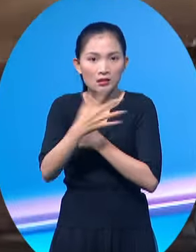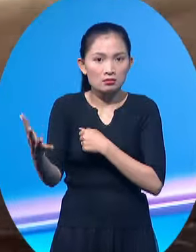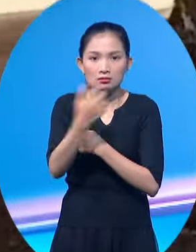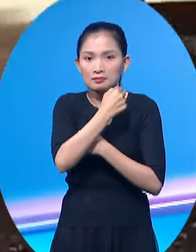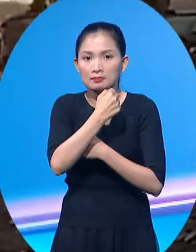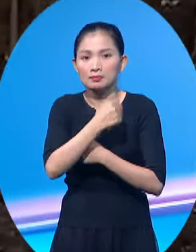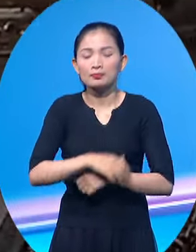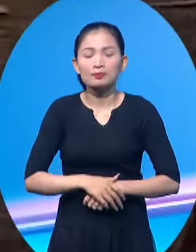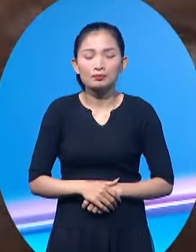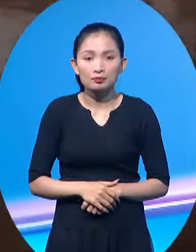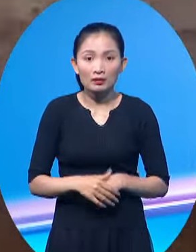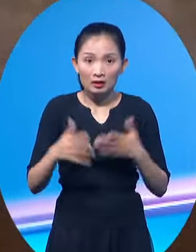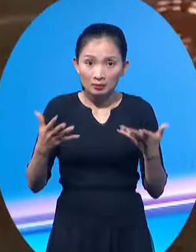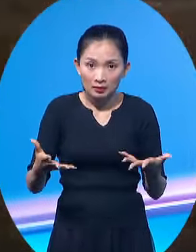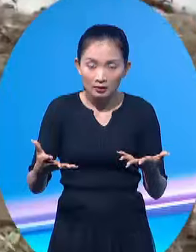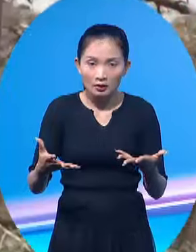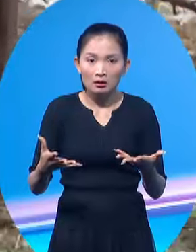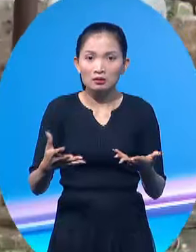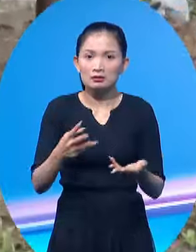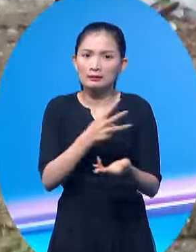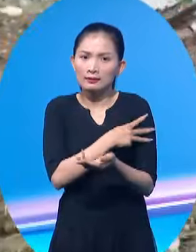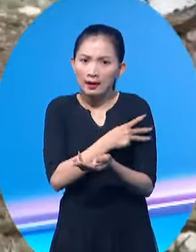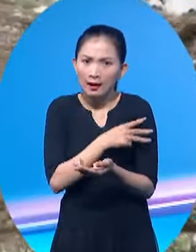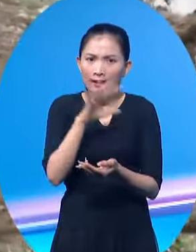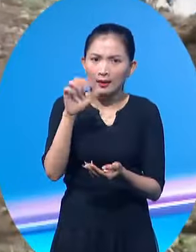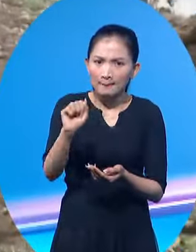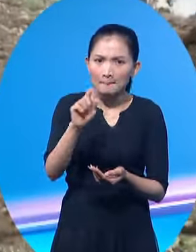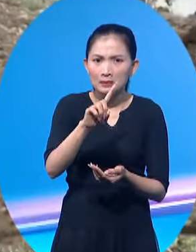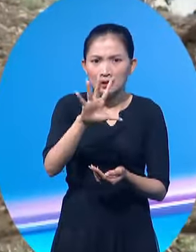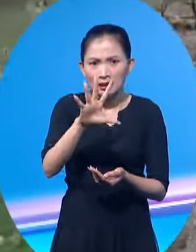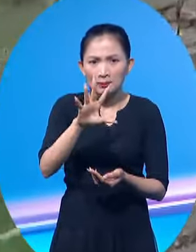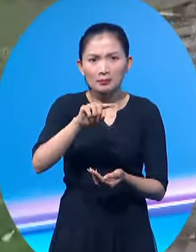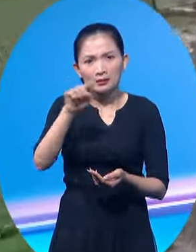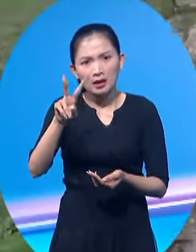Ukraine cho biết họ vẫn đang nắm giữ 15-20% làng Novomikhailivka.